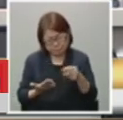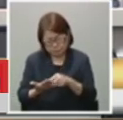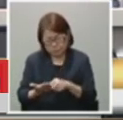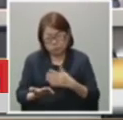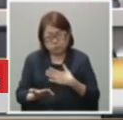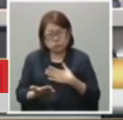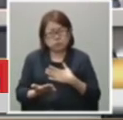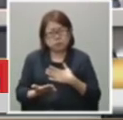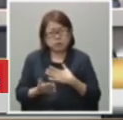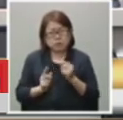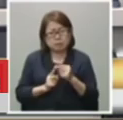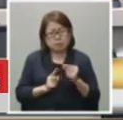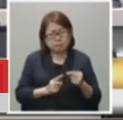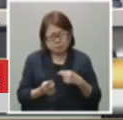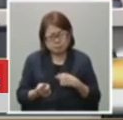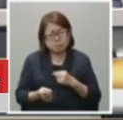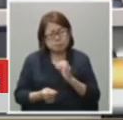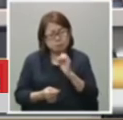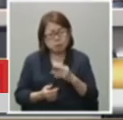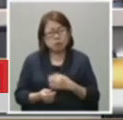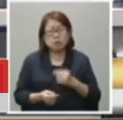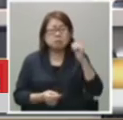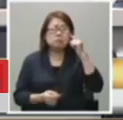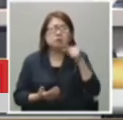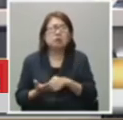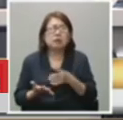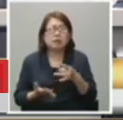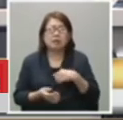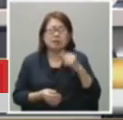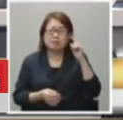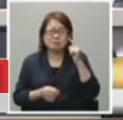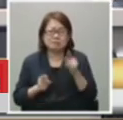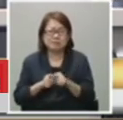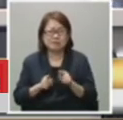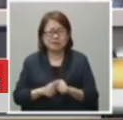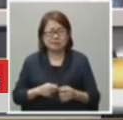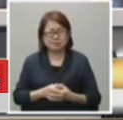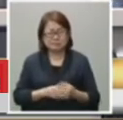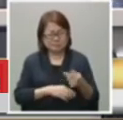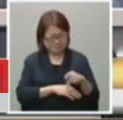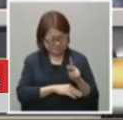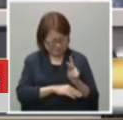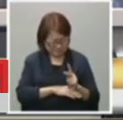คำมันใช้คำผมไม่อยากพูดเพราะผมก็อ่านไม่ออกท่านประธานครับ